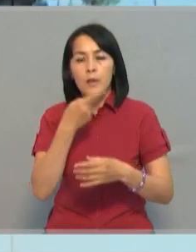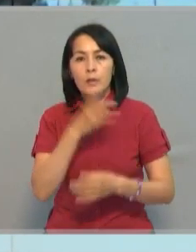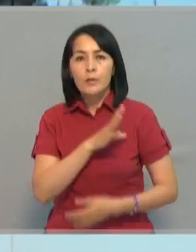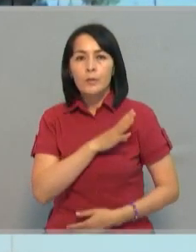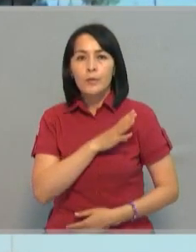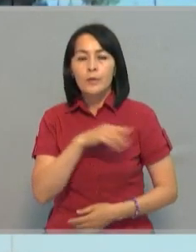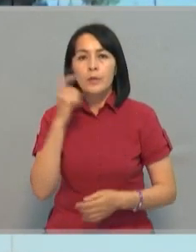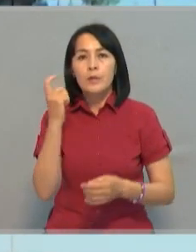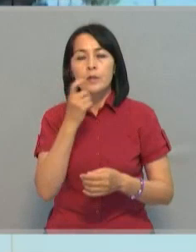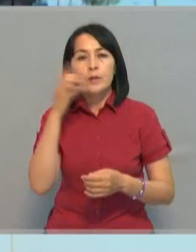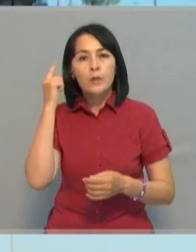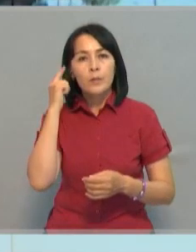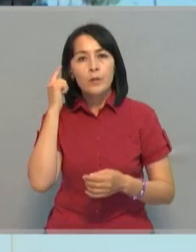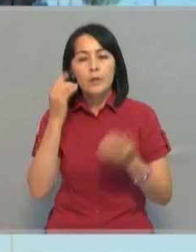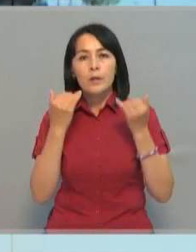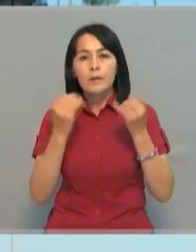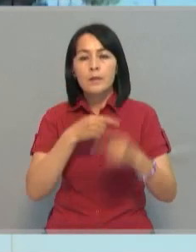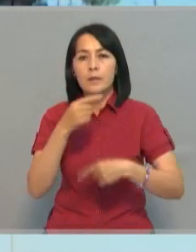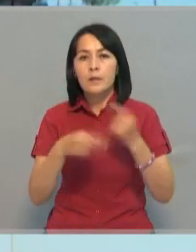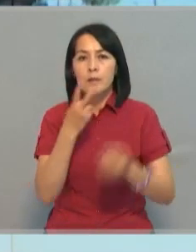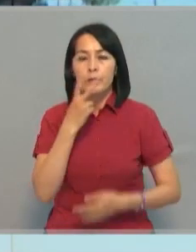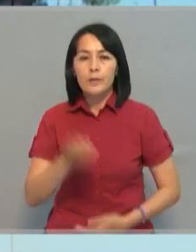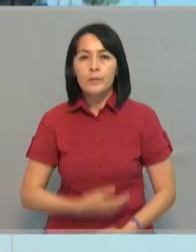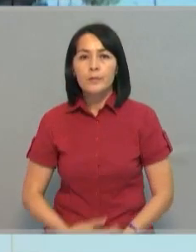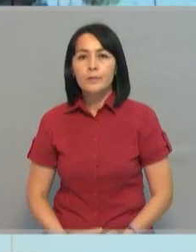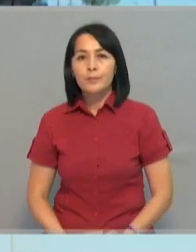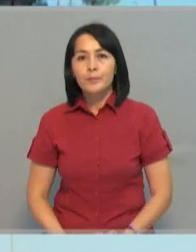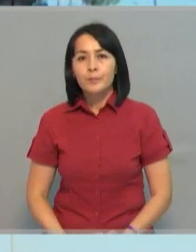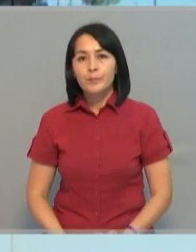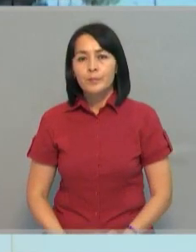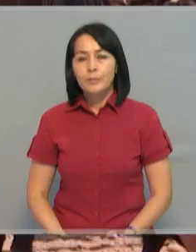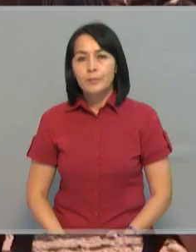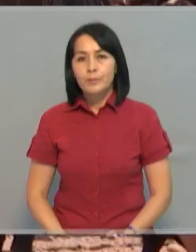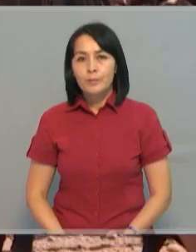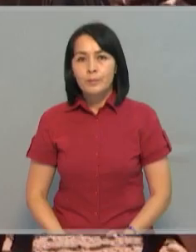отыр. Шаруалар мұңын тыңдап қайтқан Мақсұт Жарылқасын тарқатады.